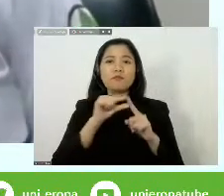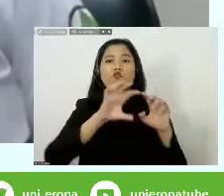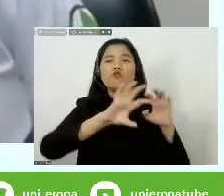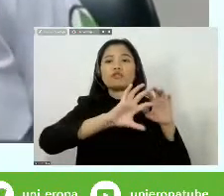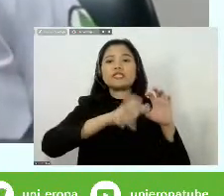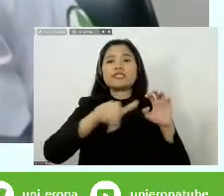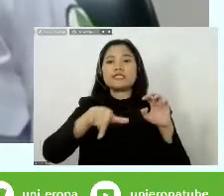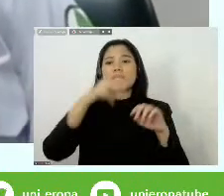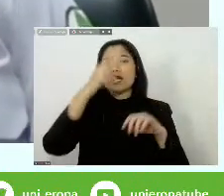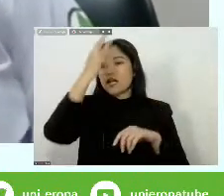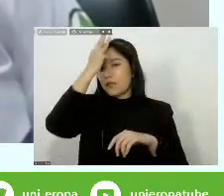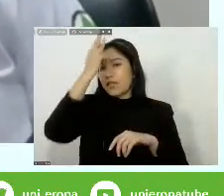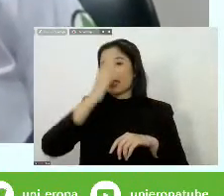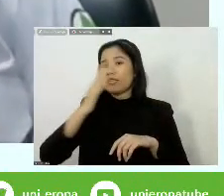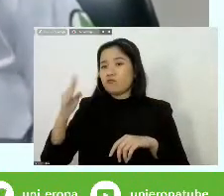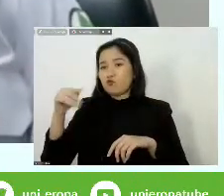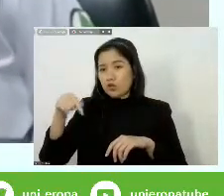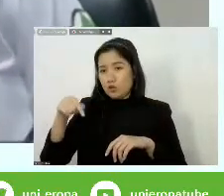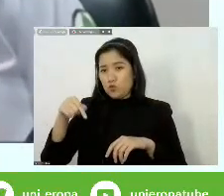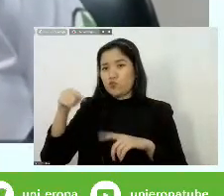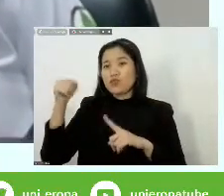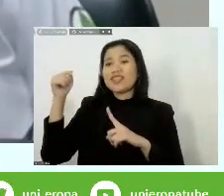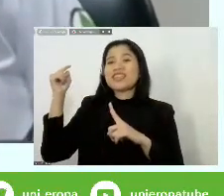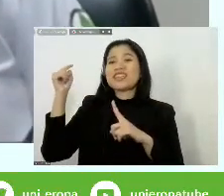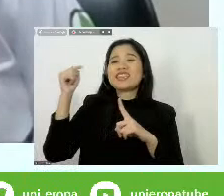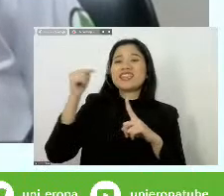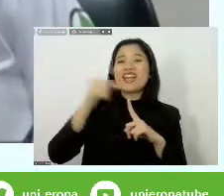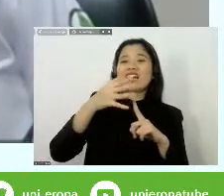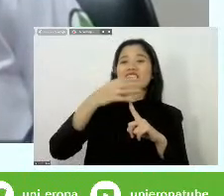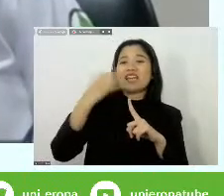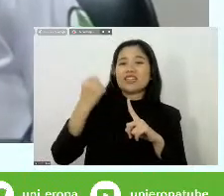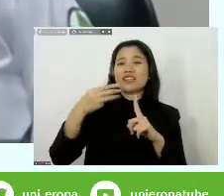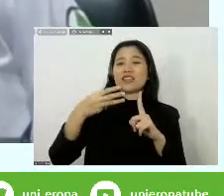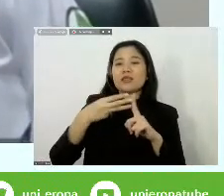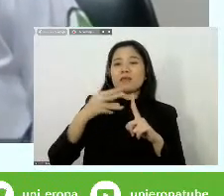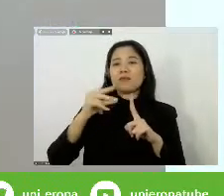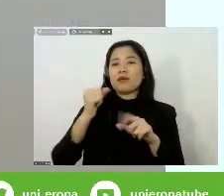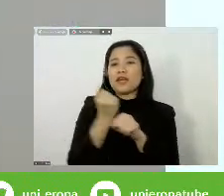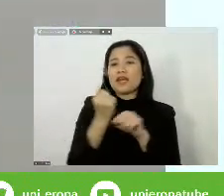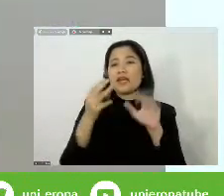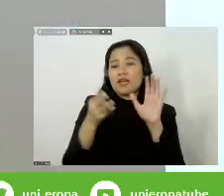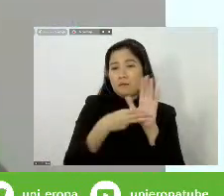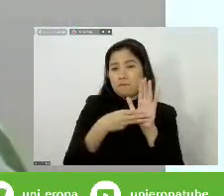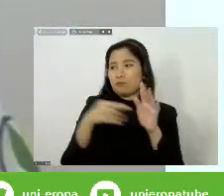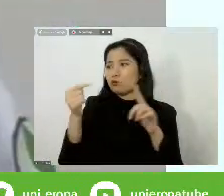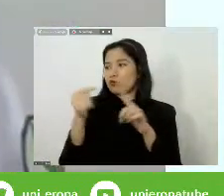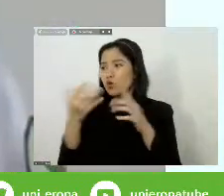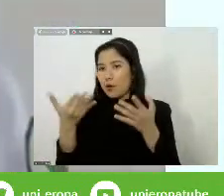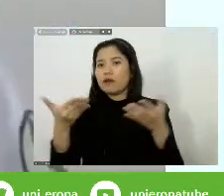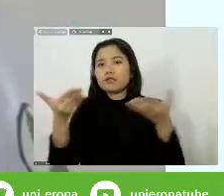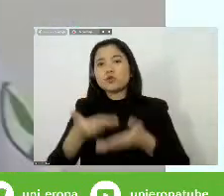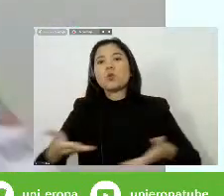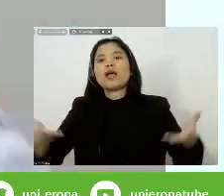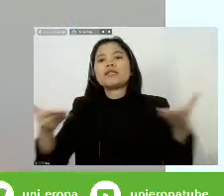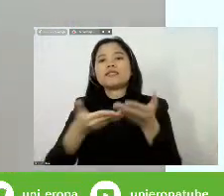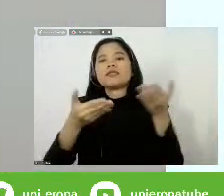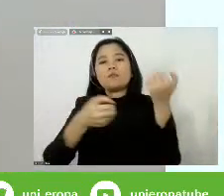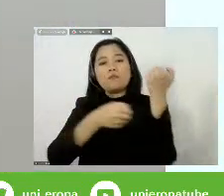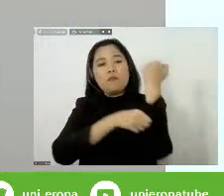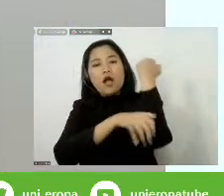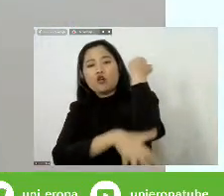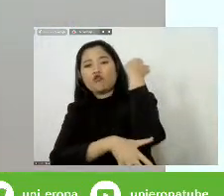Timur adalah target kami pggm untuk kecepatan rehabilitasi mangrove